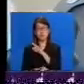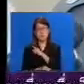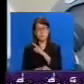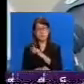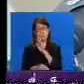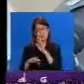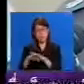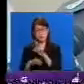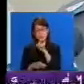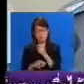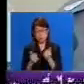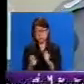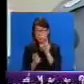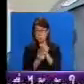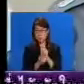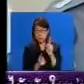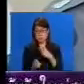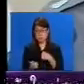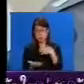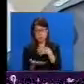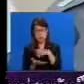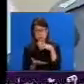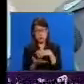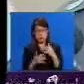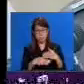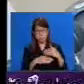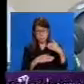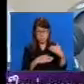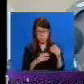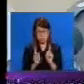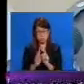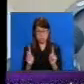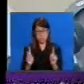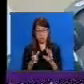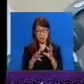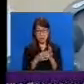ซึ่งการเข้าพบในวันนี้เพื่อมารายงานความคืบหน้าในอีกคดีหนึ่งนั่นก็คือคดีป